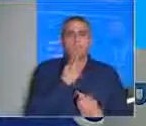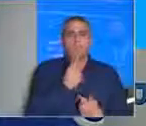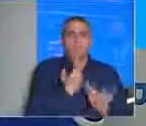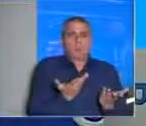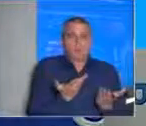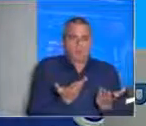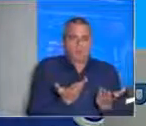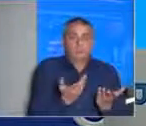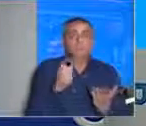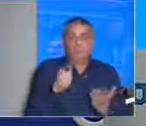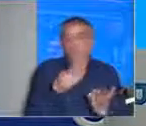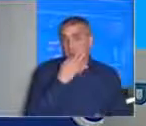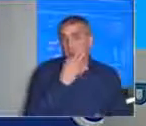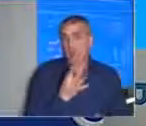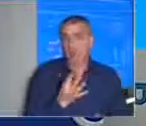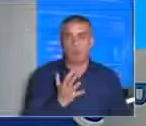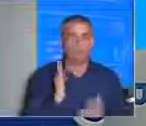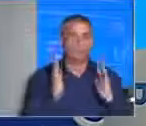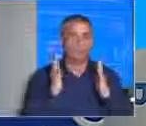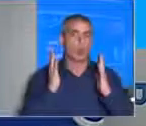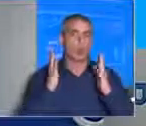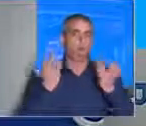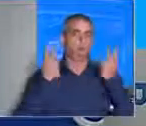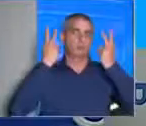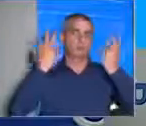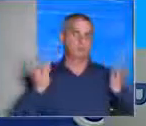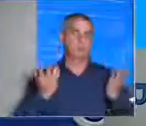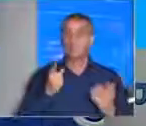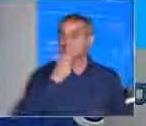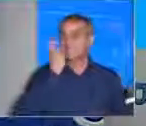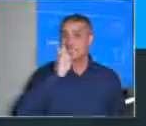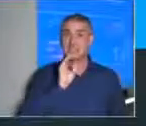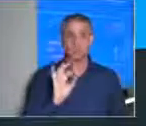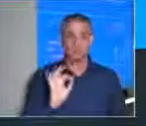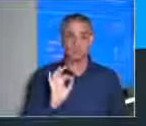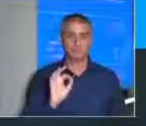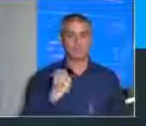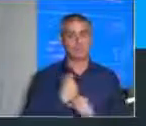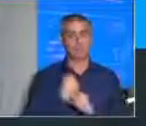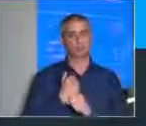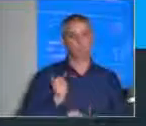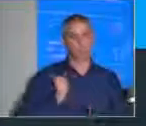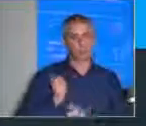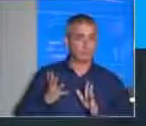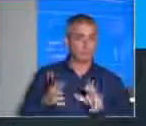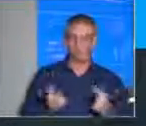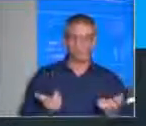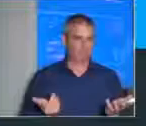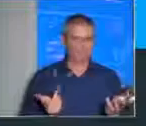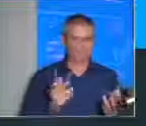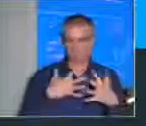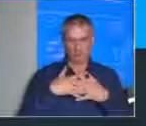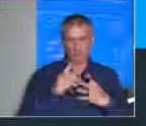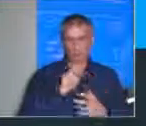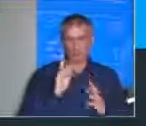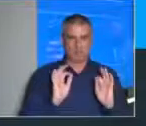של טראמפ? וזאת שאלה מאוד מאוד מהותית, כי הרי האיומים האלה להפעיל כוח צבאי, אני לא חושב שבאמת ארצות